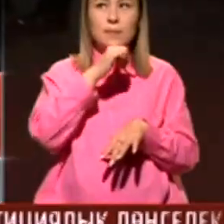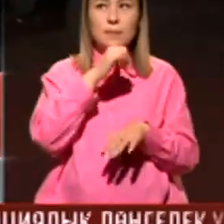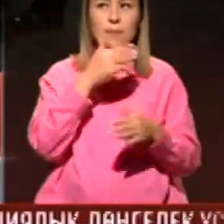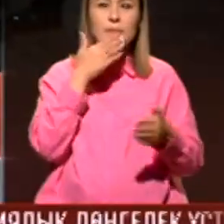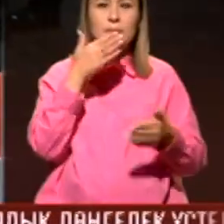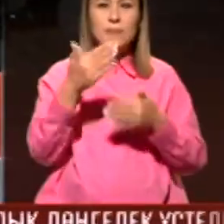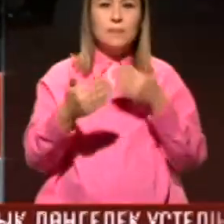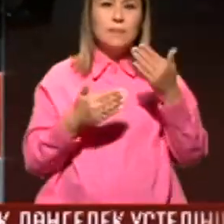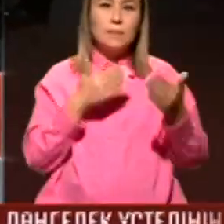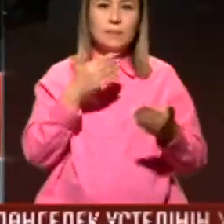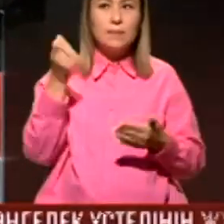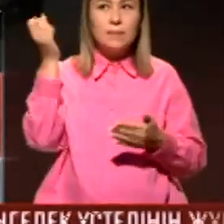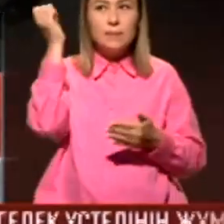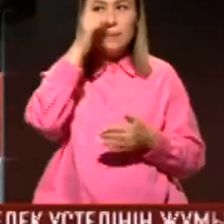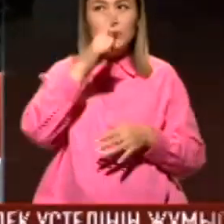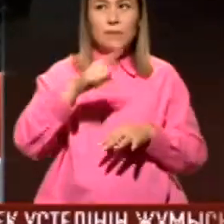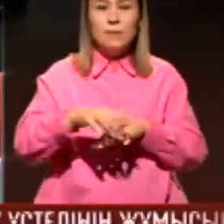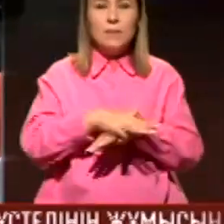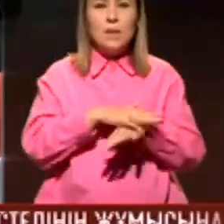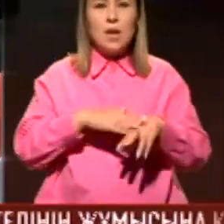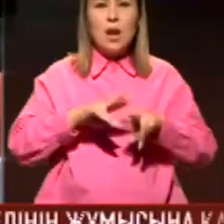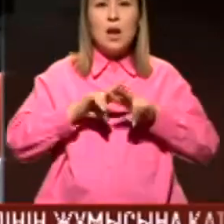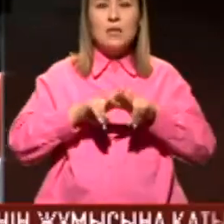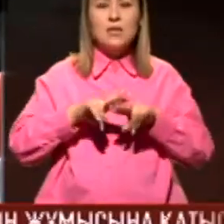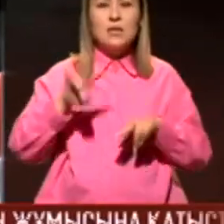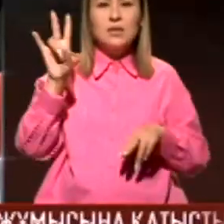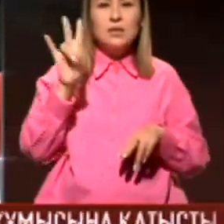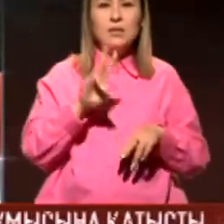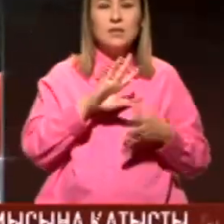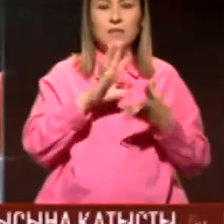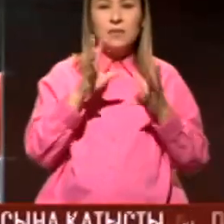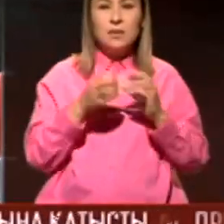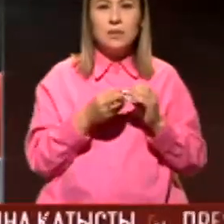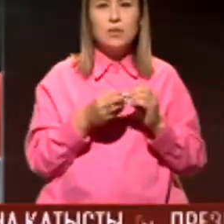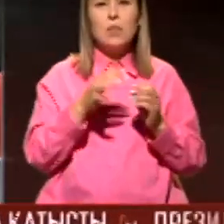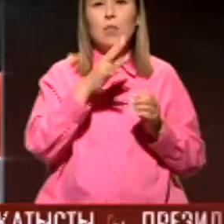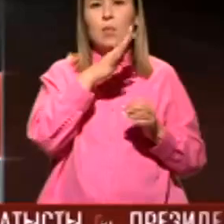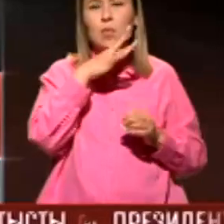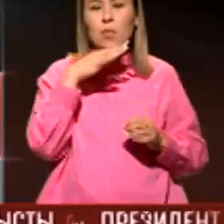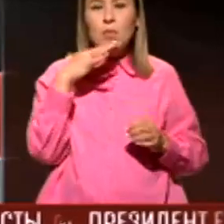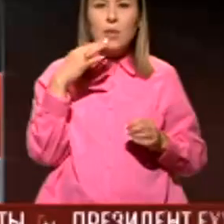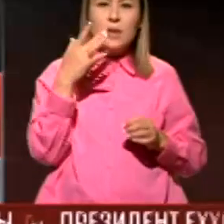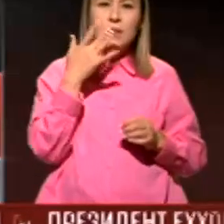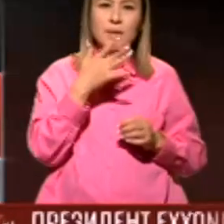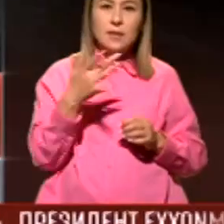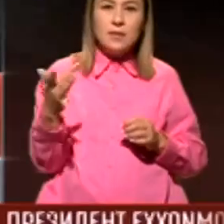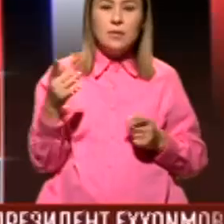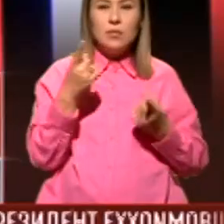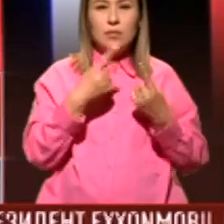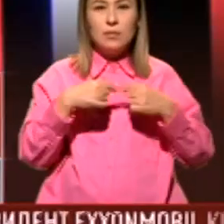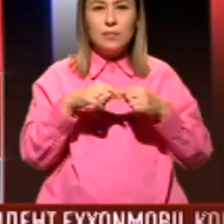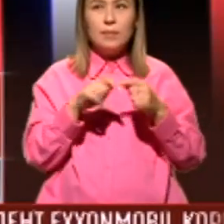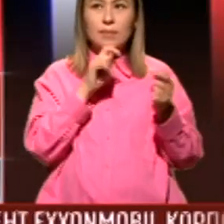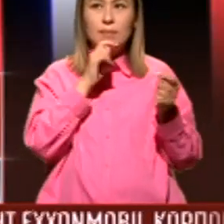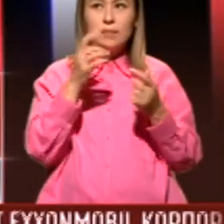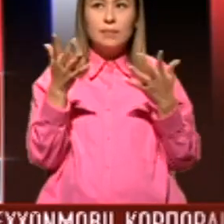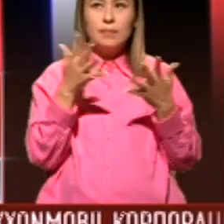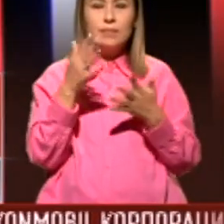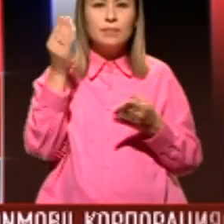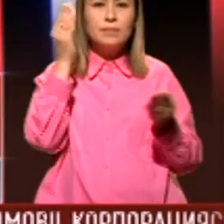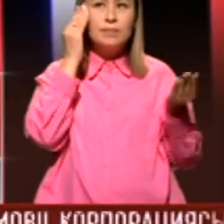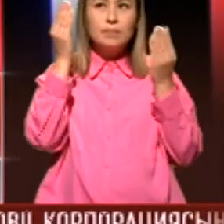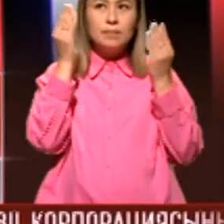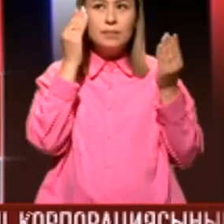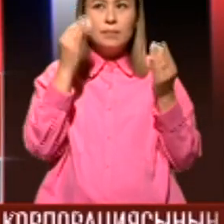албайбыз. Биздин халык, астаналыктар осы биздин көп векторлуу саясатка катышты, ушундай коопсуздук шарт үйүнө катышты кандай пикирде